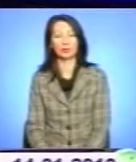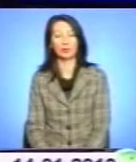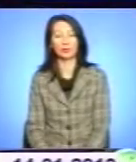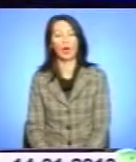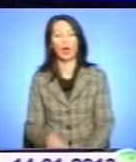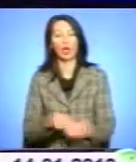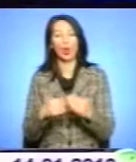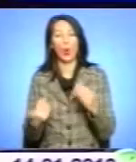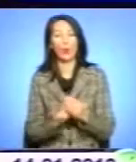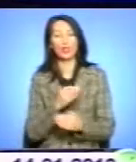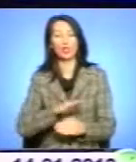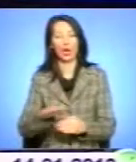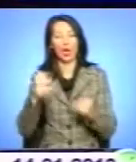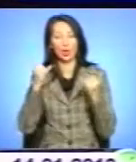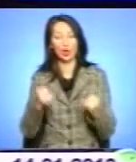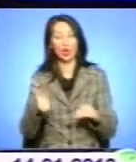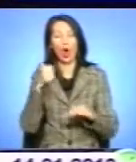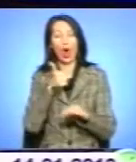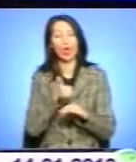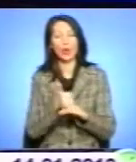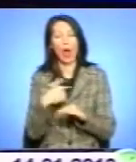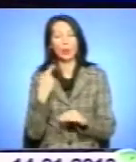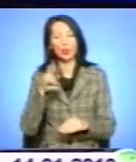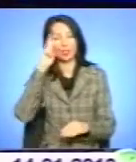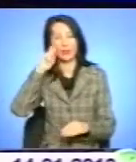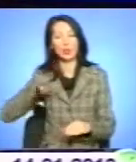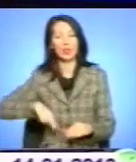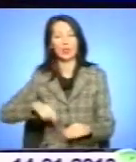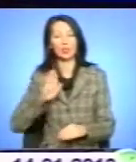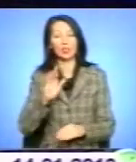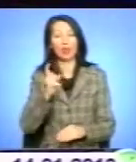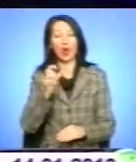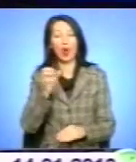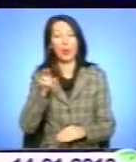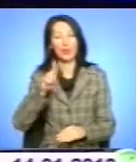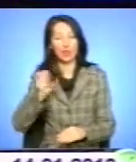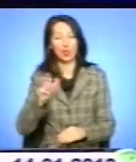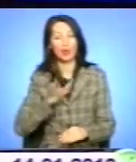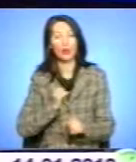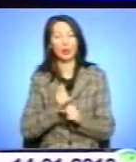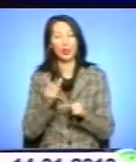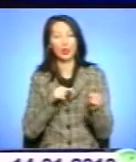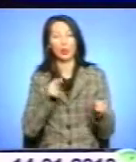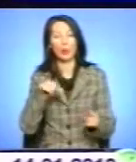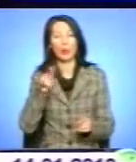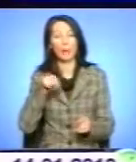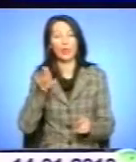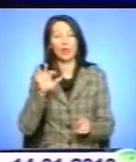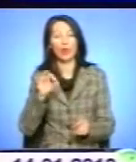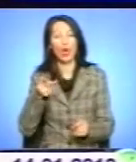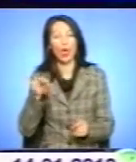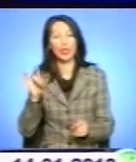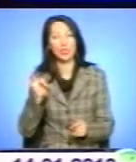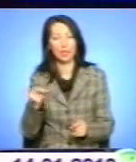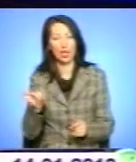І до подій краю. Сьогодні голова обласної державної адміністрації Валентин Хоптян перебував з робочою поїздкою у Підволочиському районі.